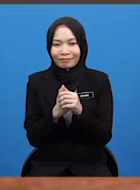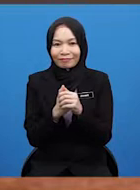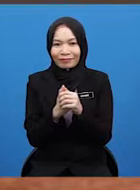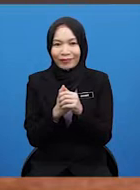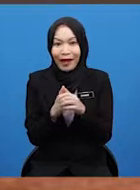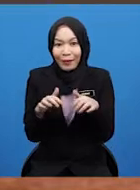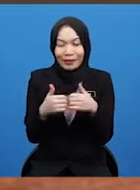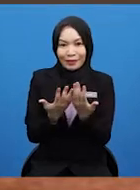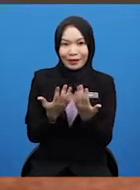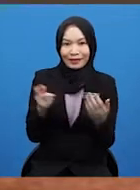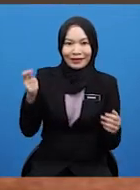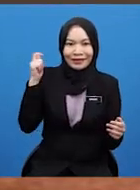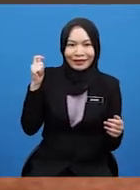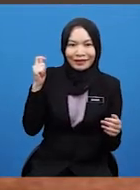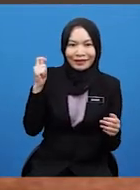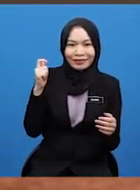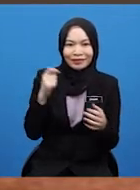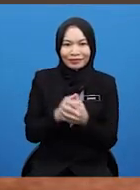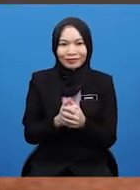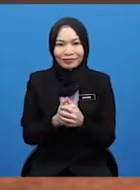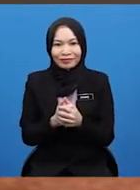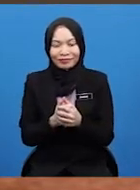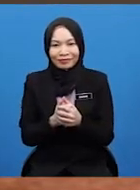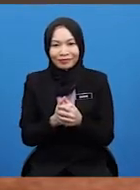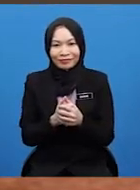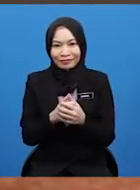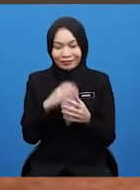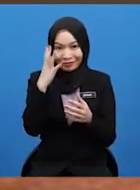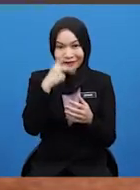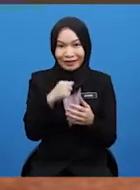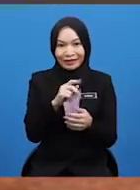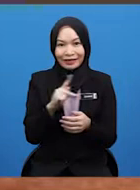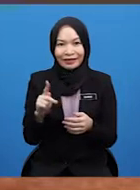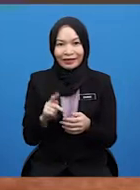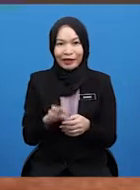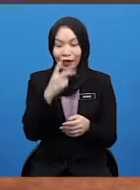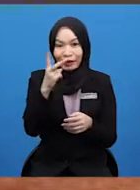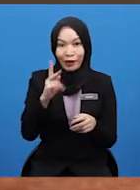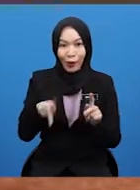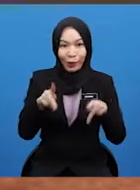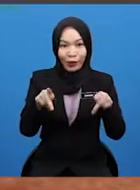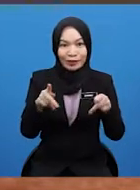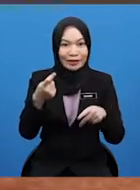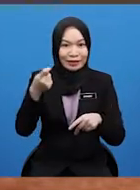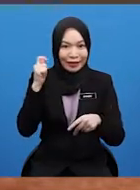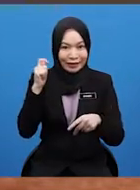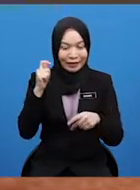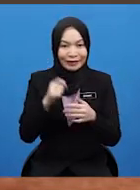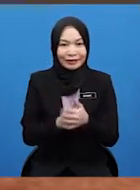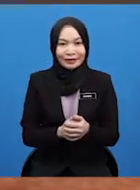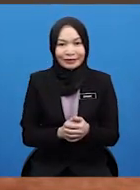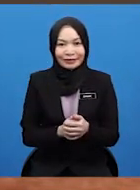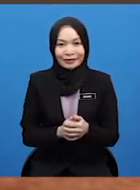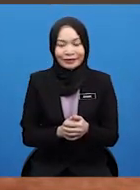Ha, macam mana tadi? Menarik kan? Melihat pada proses yang ditunjukkan secara berperingkat